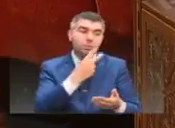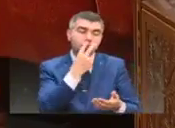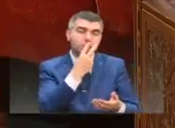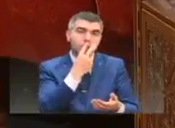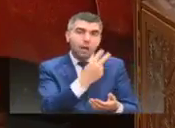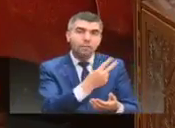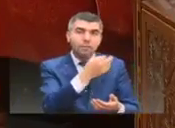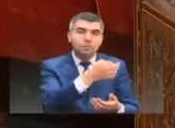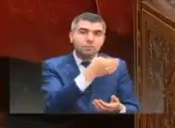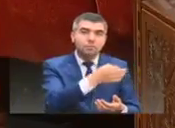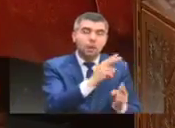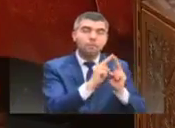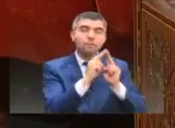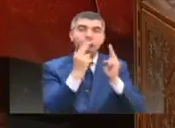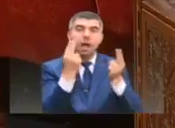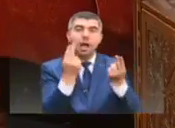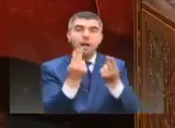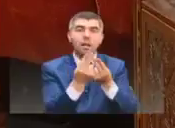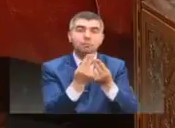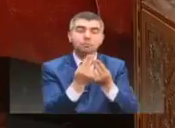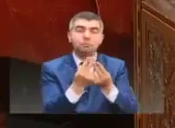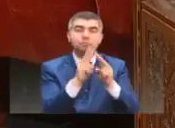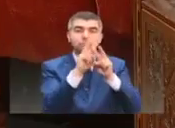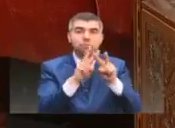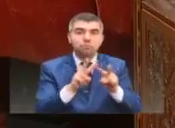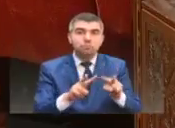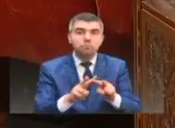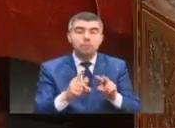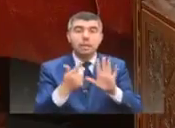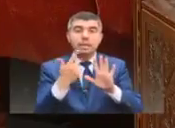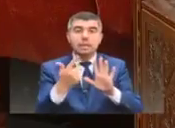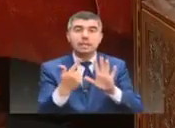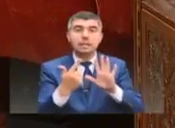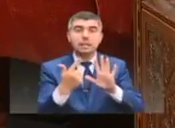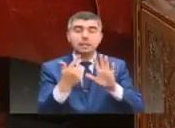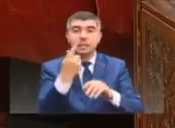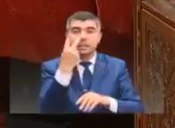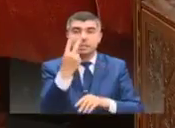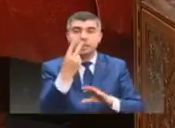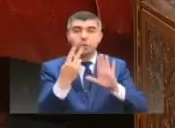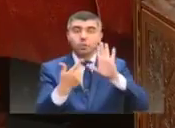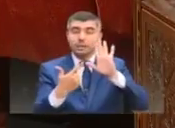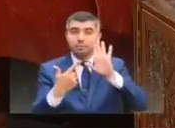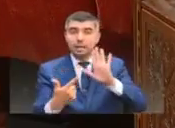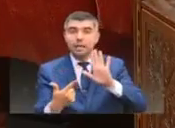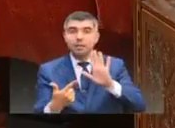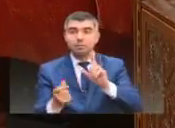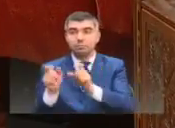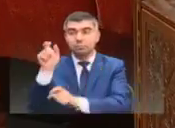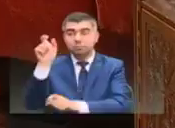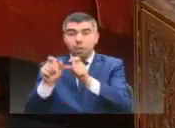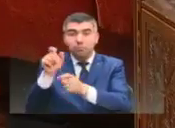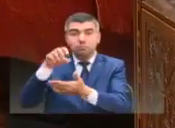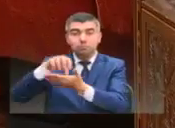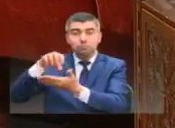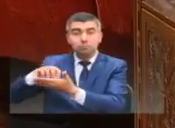عليها ومعترف بها عالميا، وكتخضع لواحد المراقبة ديال أكثر من 72 شبكة ديال المختبرات اللي كيشرف عليها المكتب الوطني للكهرباء، وأن المياه